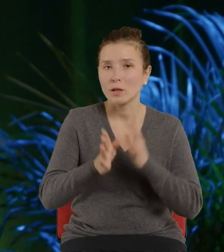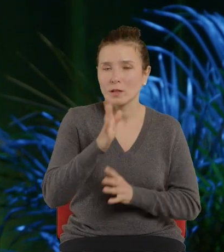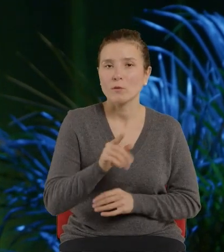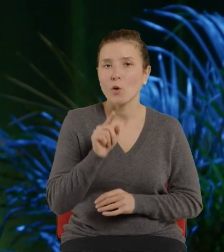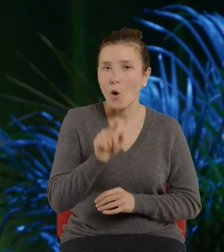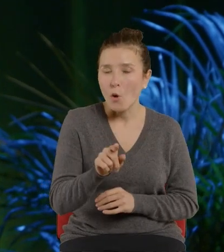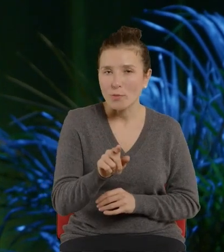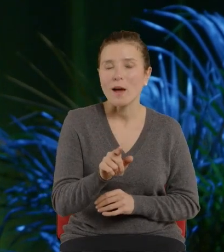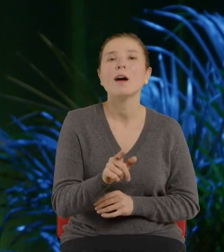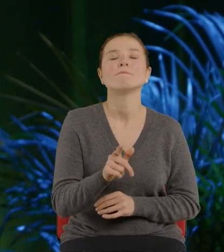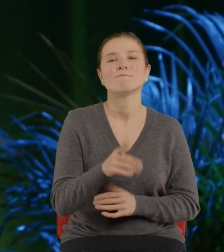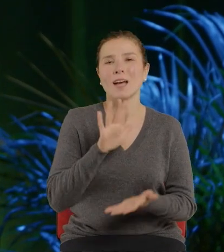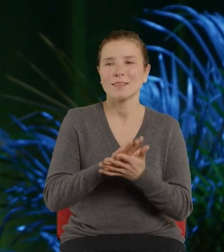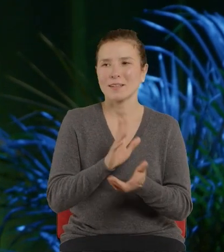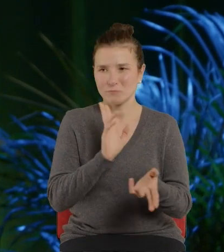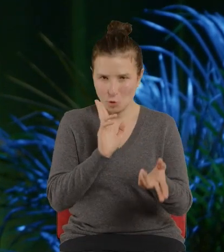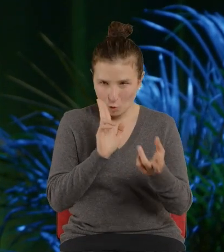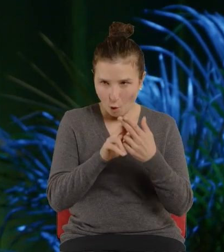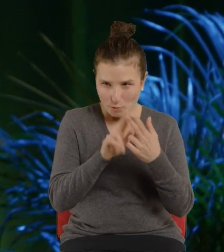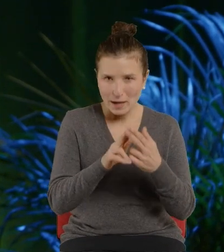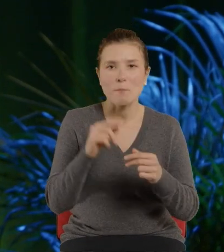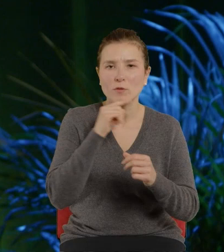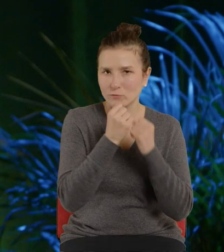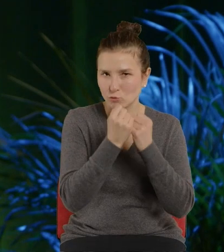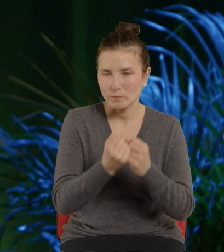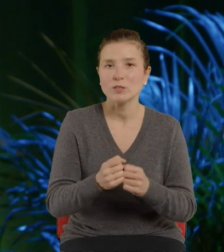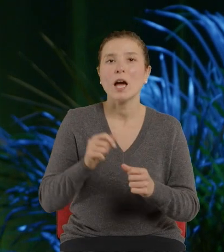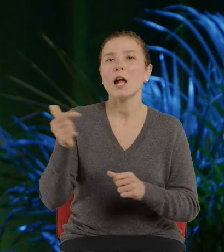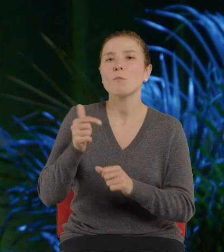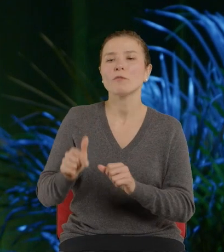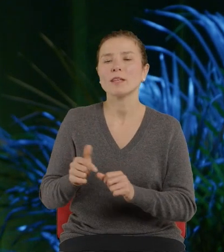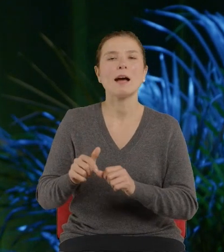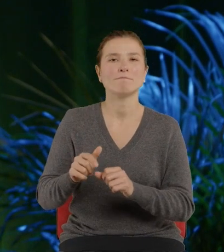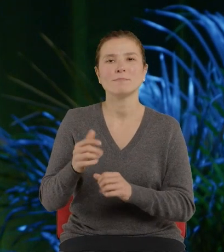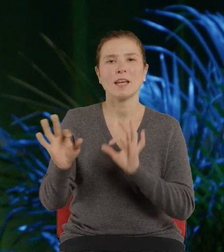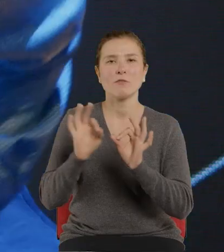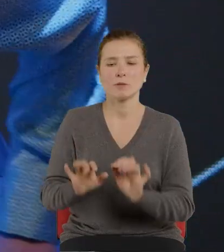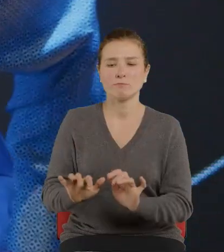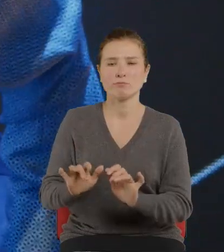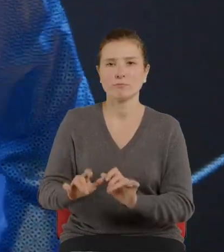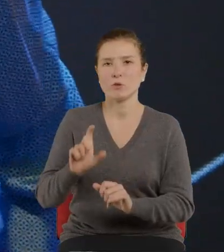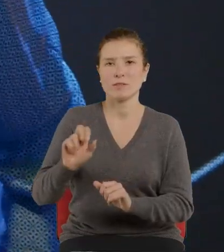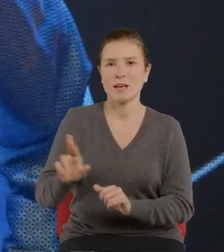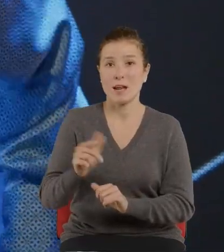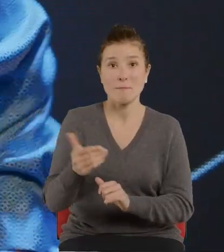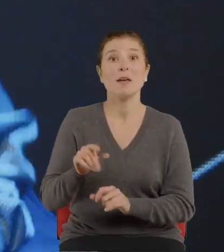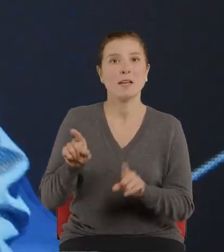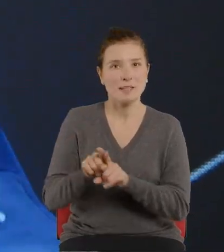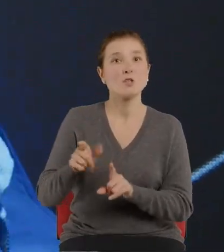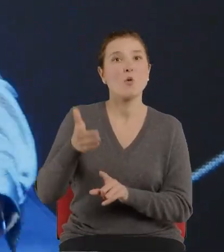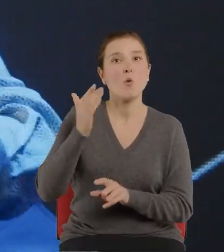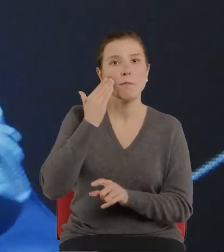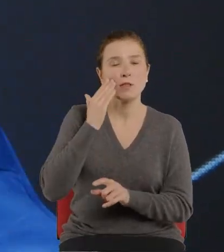przede wszystkim kontaktowa, czy ma też wprowadzać dane do CRM i mieć umiejętności analityczne? Tak zostało. O, to jest dobre